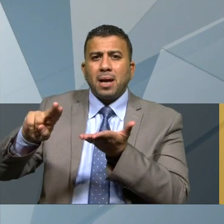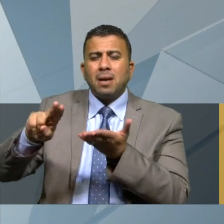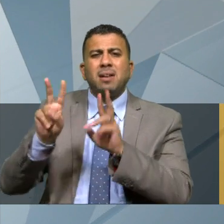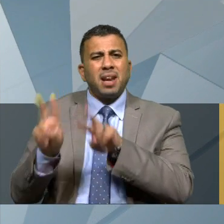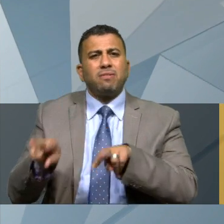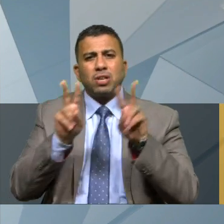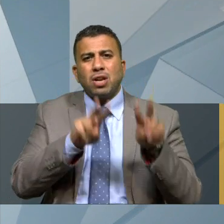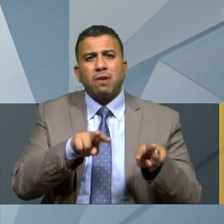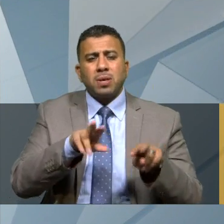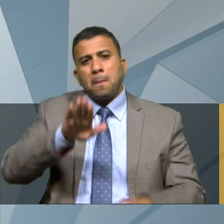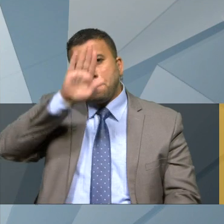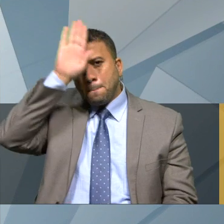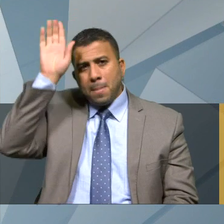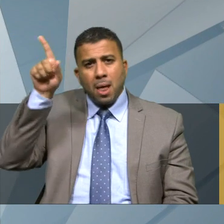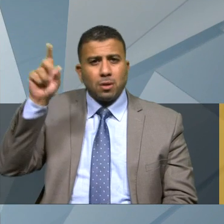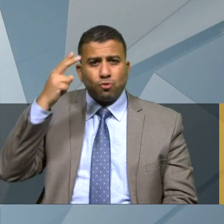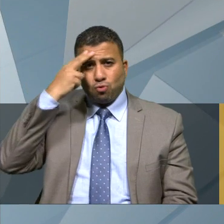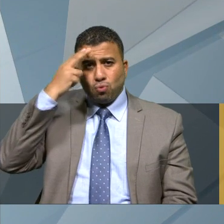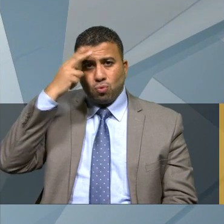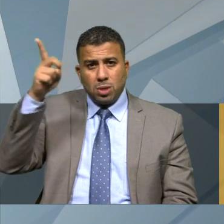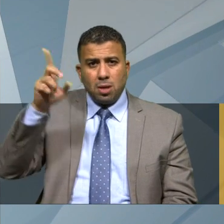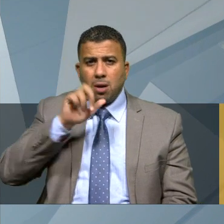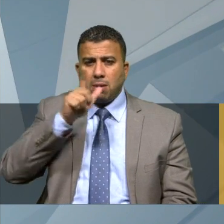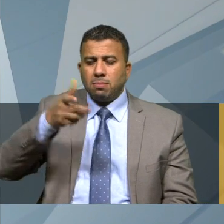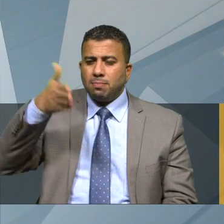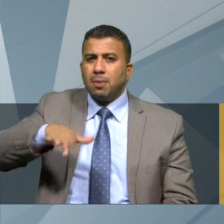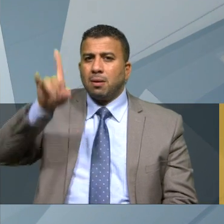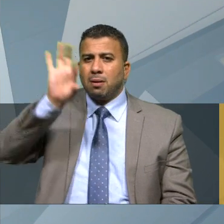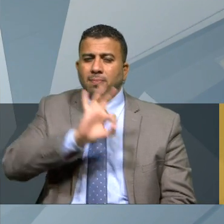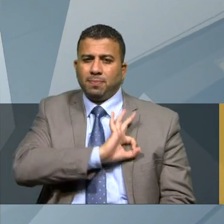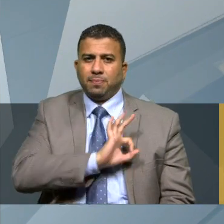المسلحة برقيتي تعزية مماثلتين إلى خادم الحرمين الشريفين.